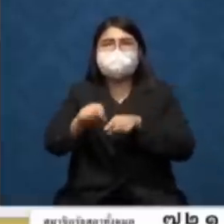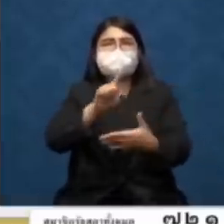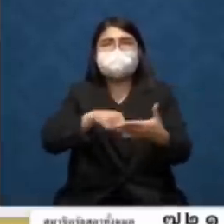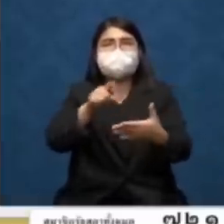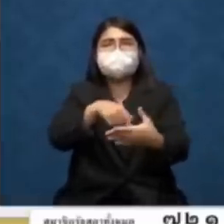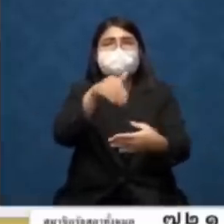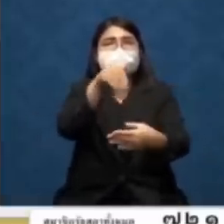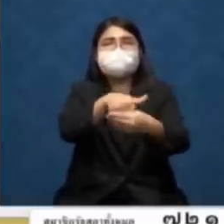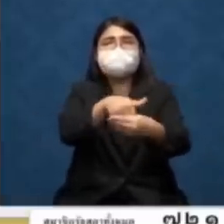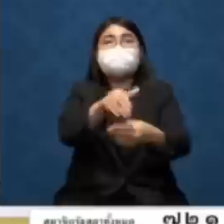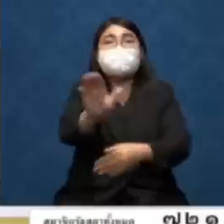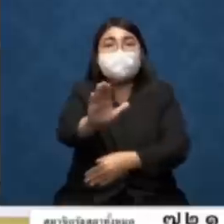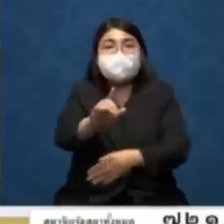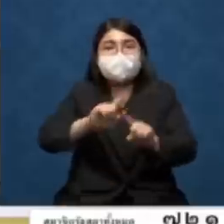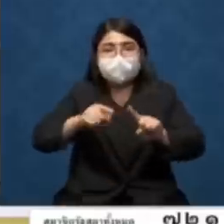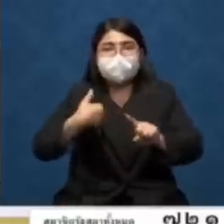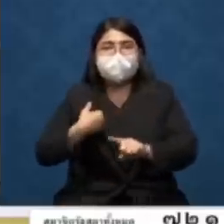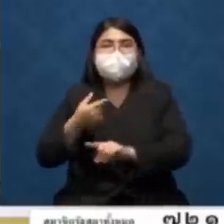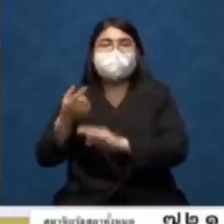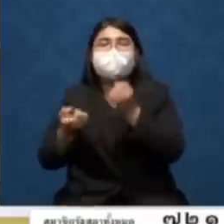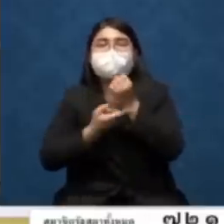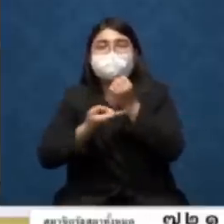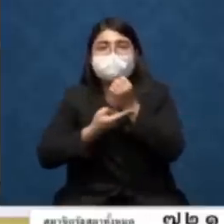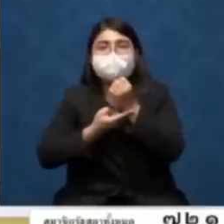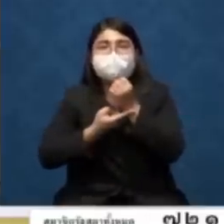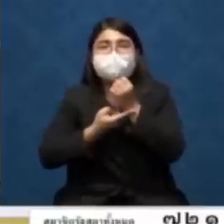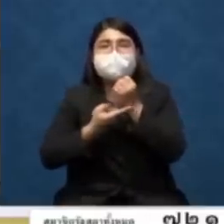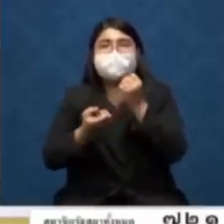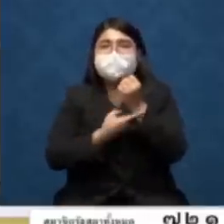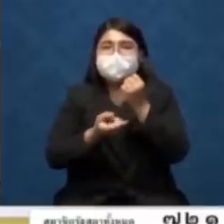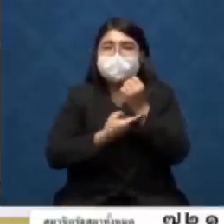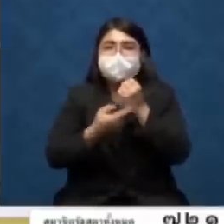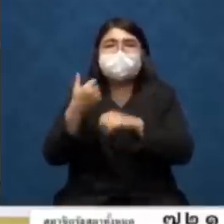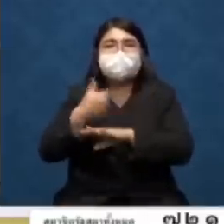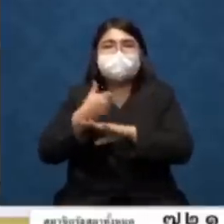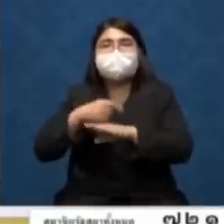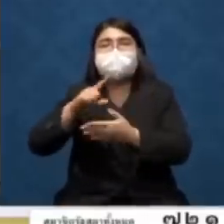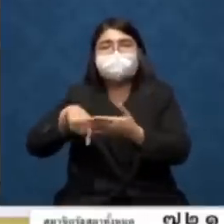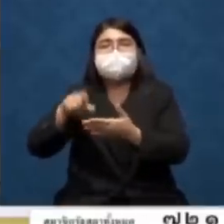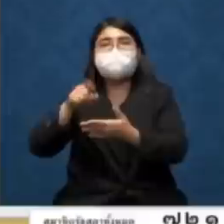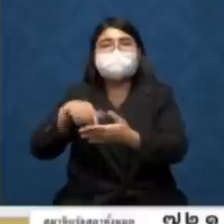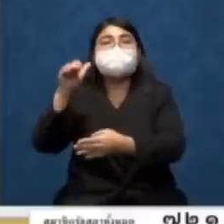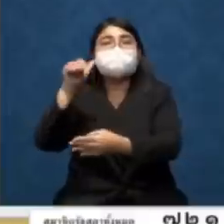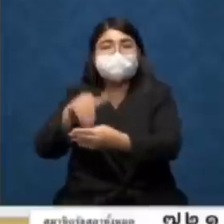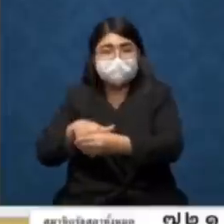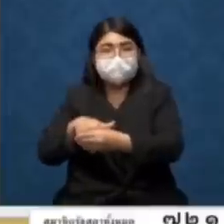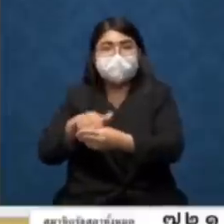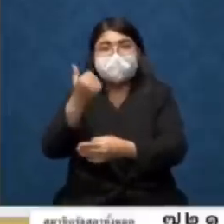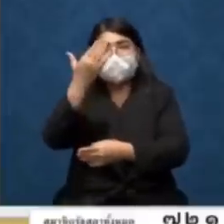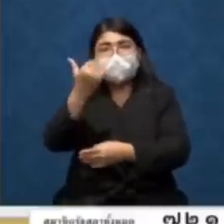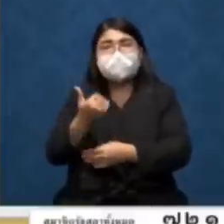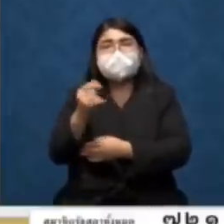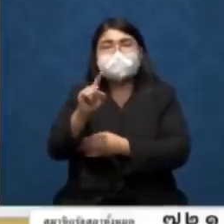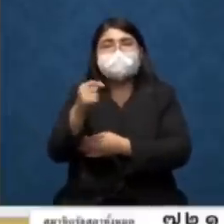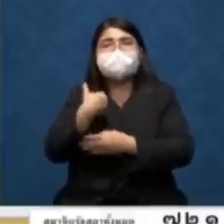ตั้ง แต่กำนผู้ใหญ่บ้านมาจากกเลอกตั้งราชการส่ภิภาคจะไมมีทางมาจากกเลตงได้เลย เพราเขาเป็ขารา